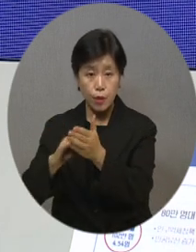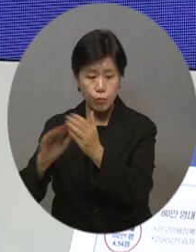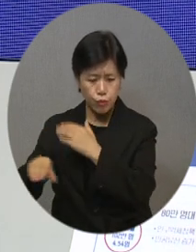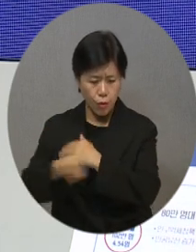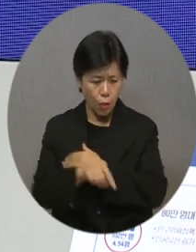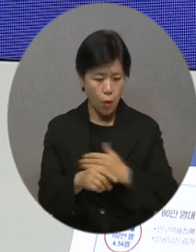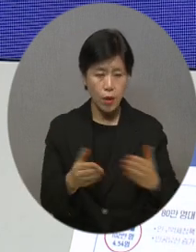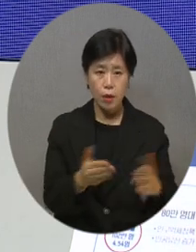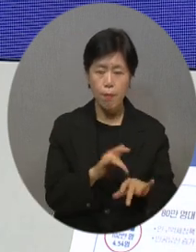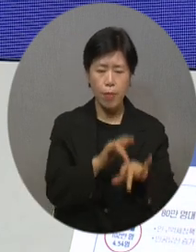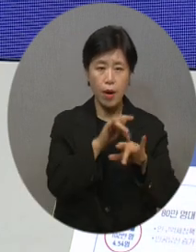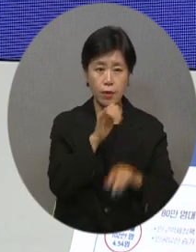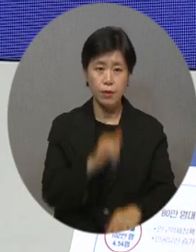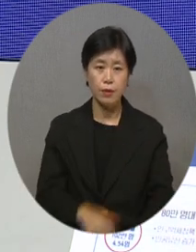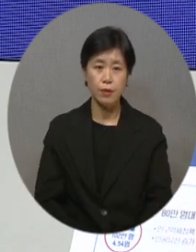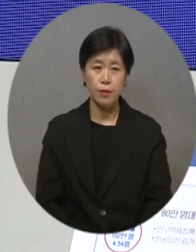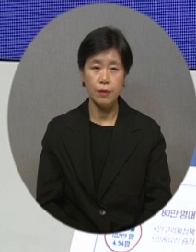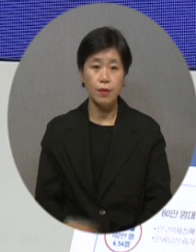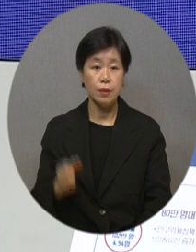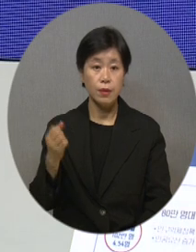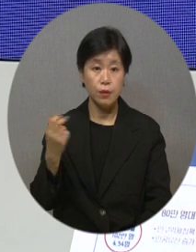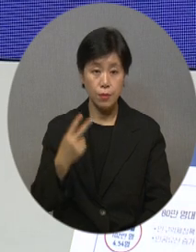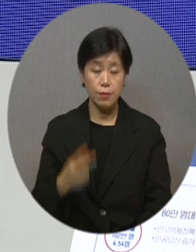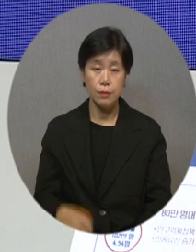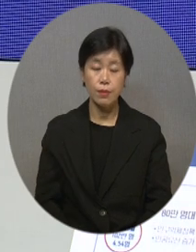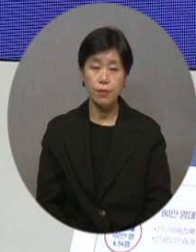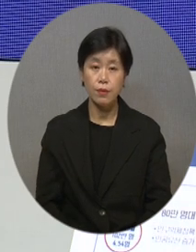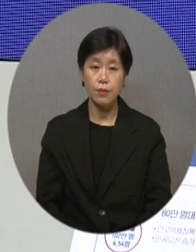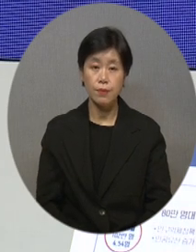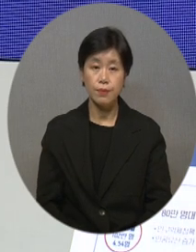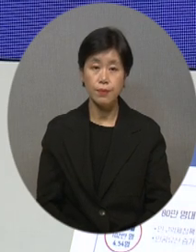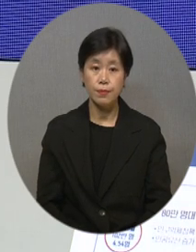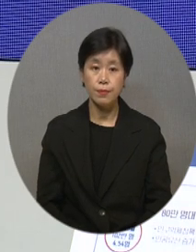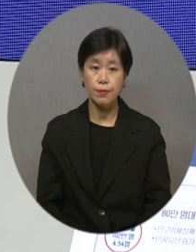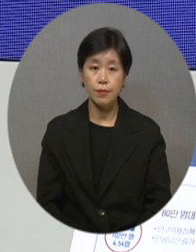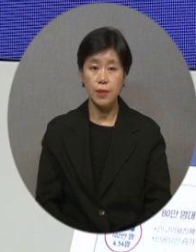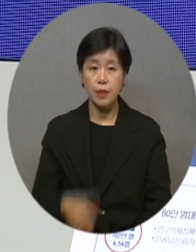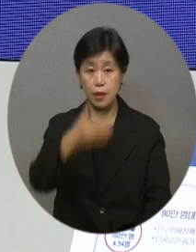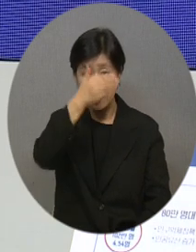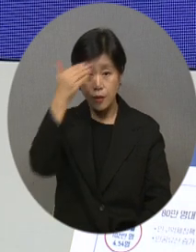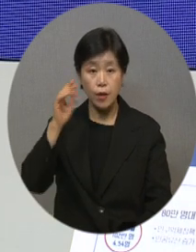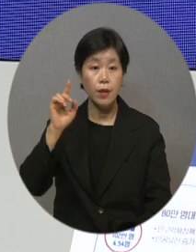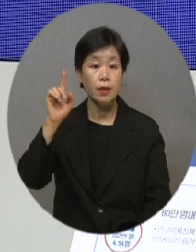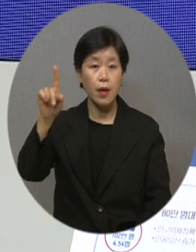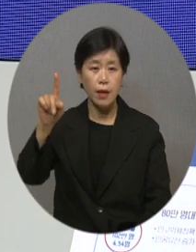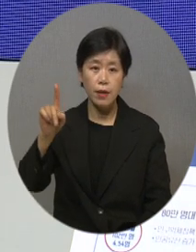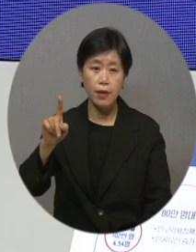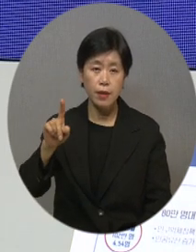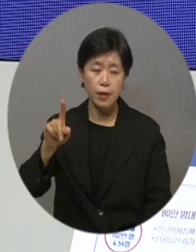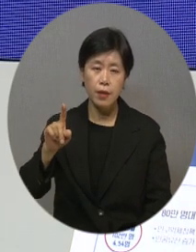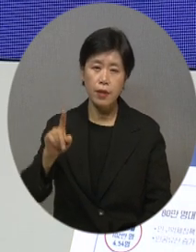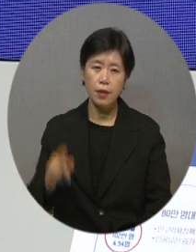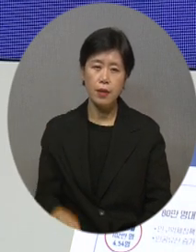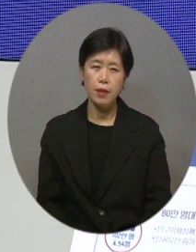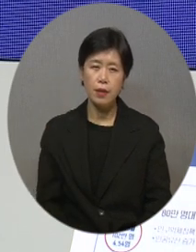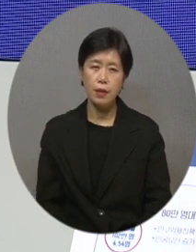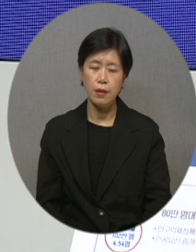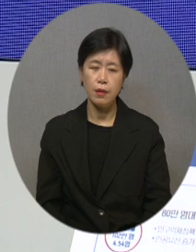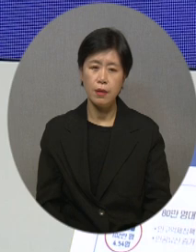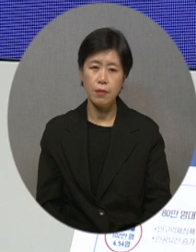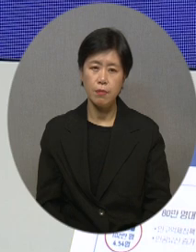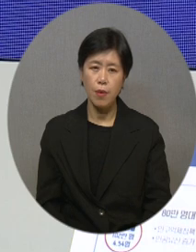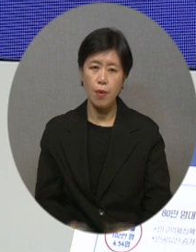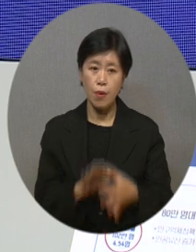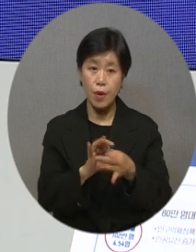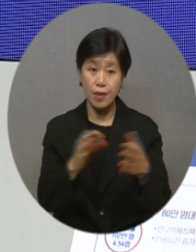있고요. 또 하나는 그 저희가 구체적으로 보게 되면 청년 내일 채움 공제 같은 경우에는 금년에